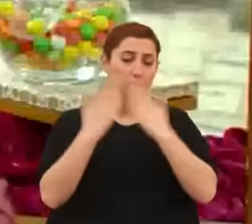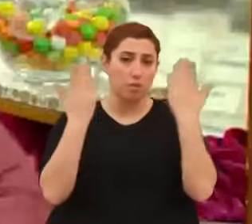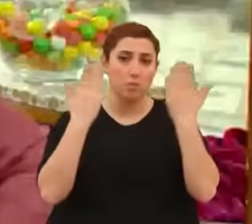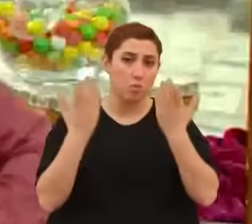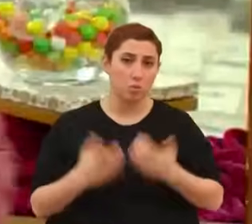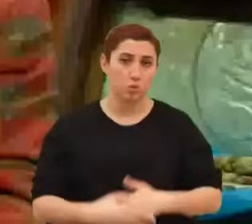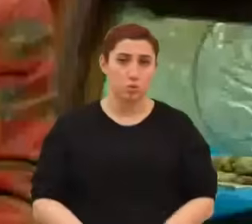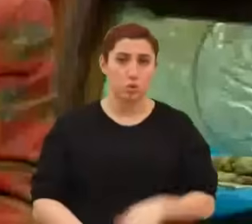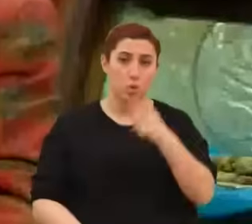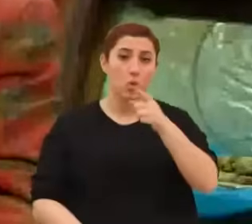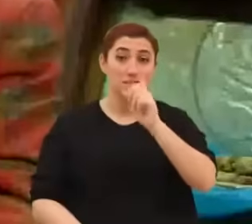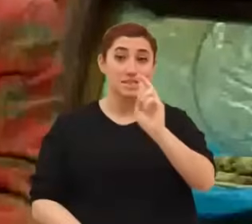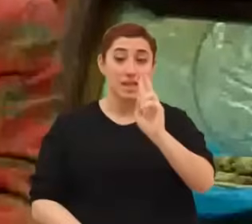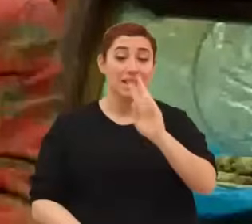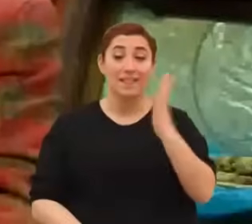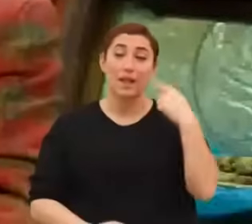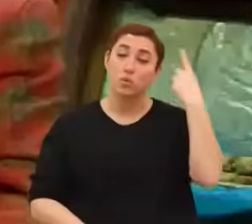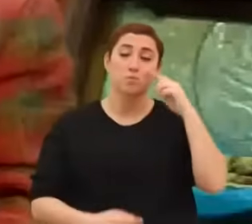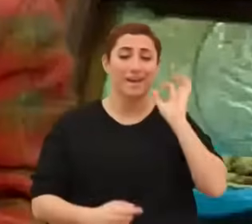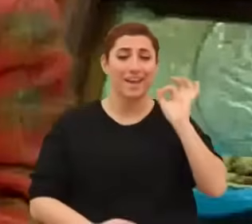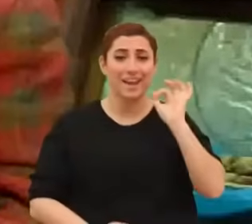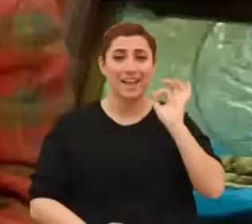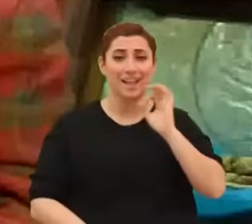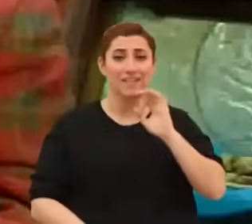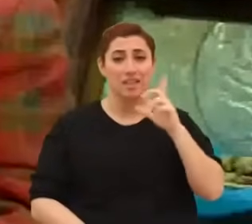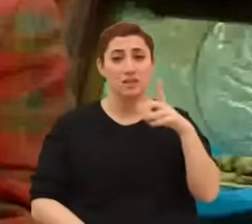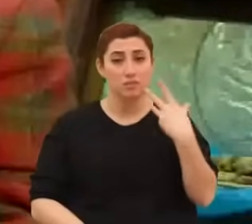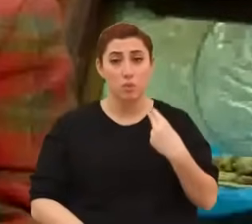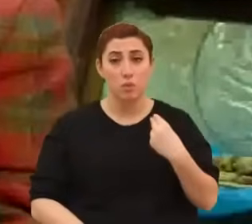oku. O sana ne düşünmen gerektiğini